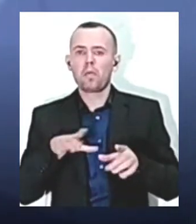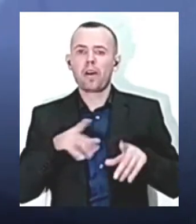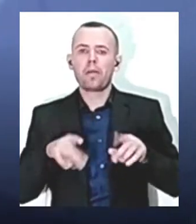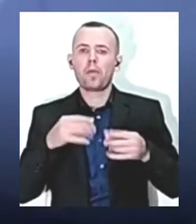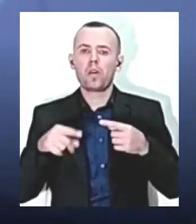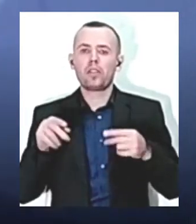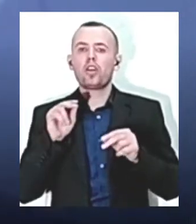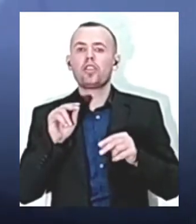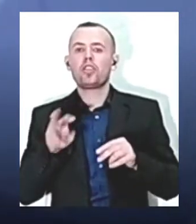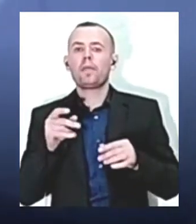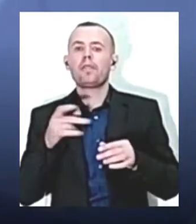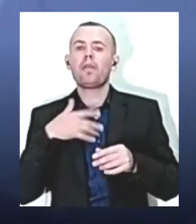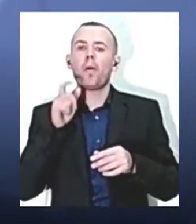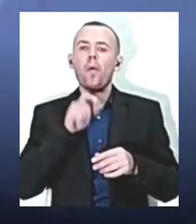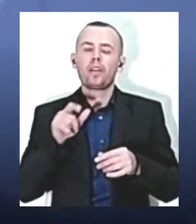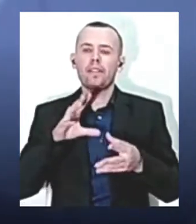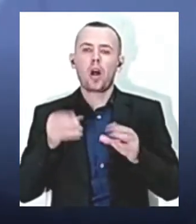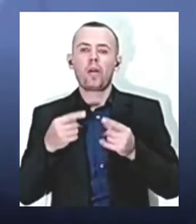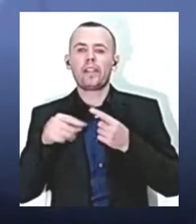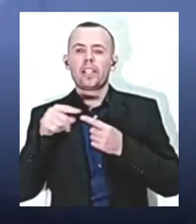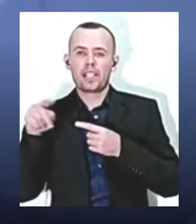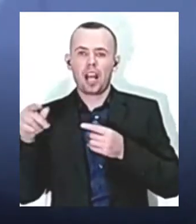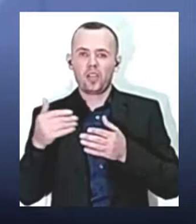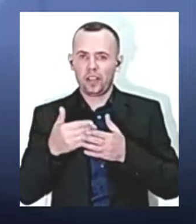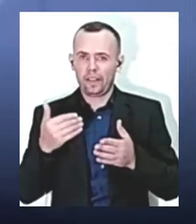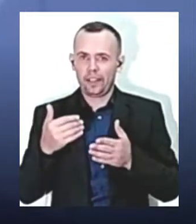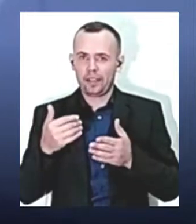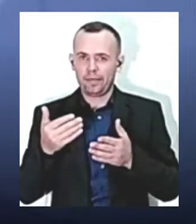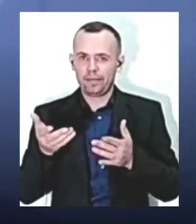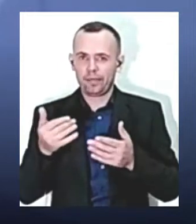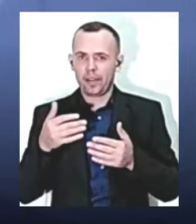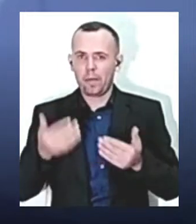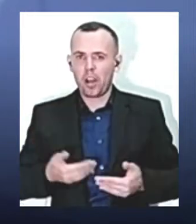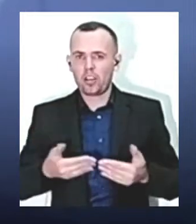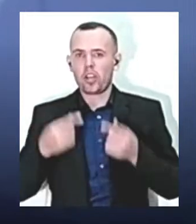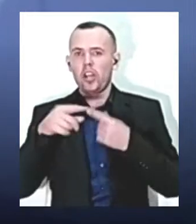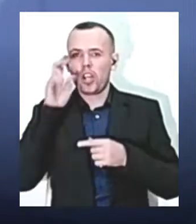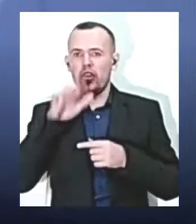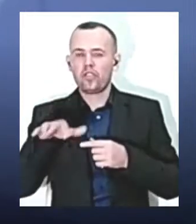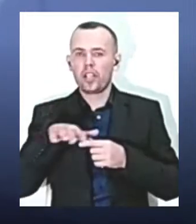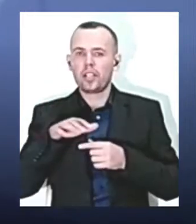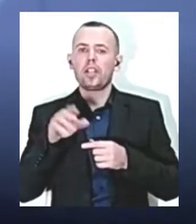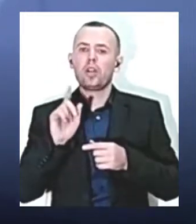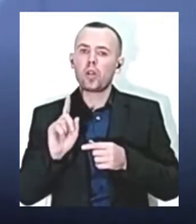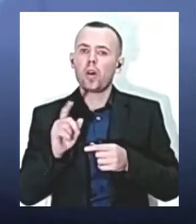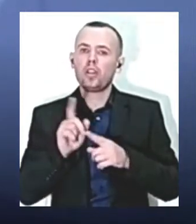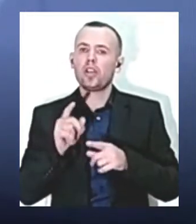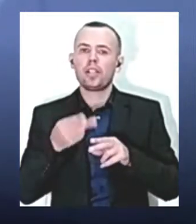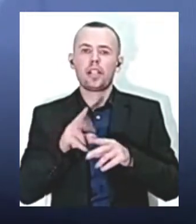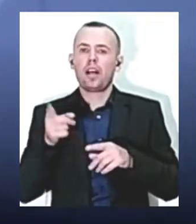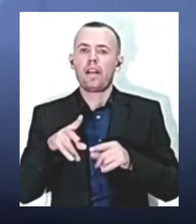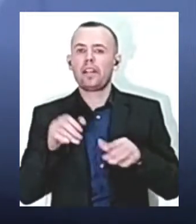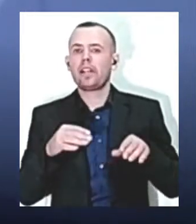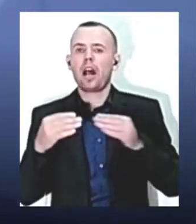українці взагалі відрізняються від мешканців інших країн. До речі, от це навіть на рівні цінностей помітно, тому